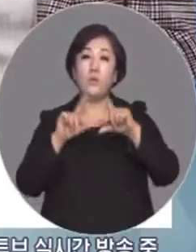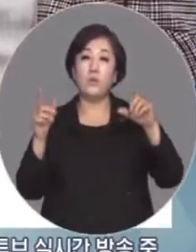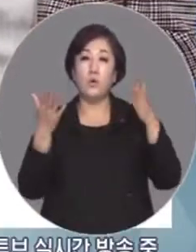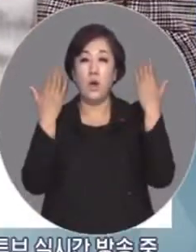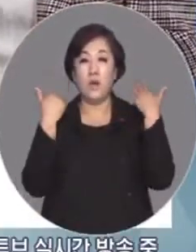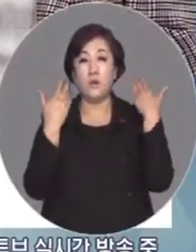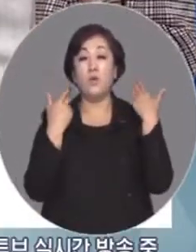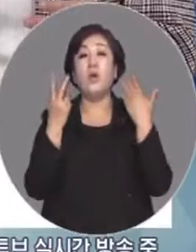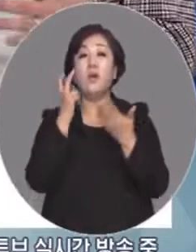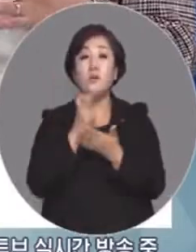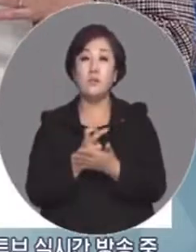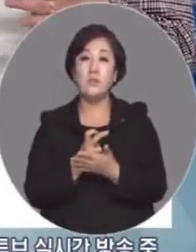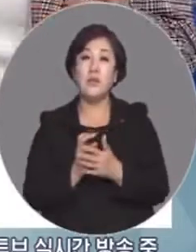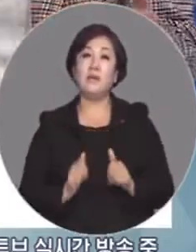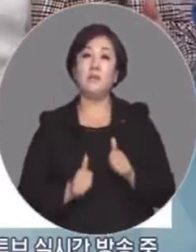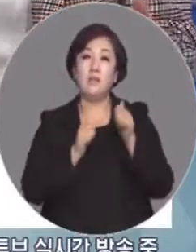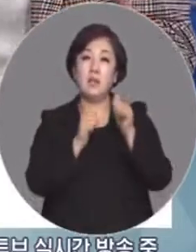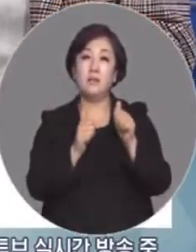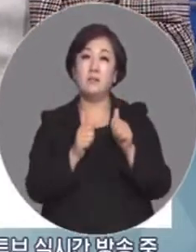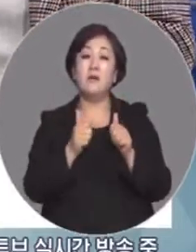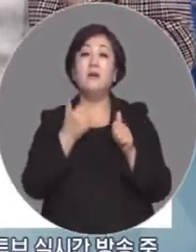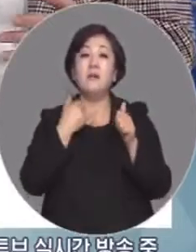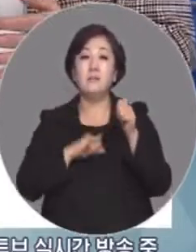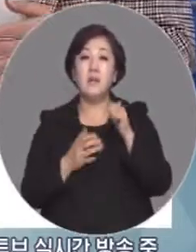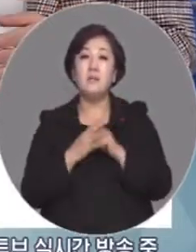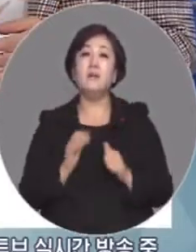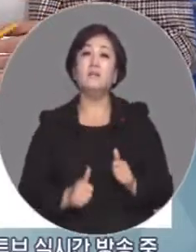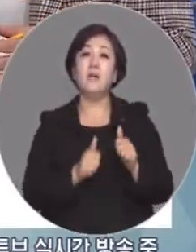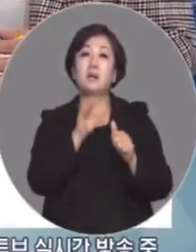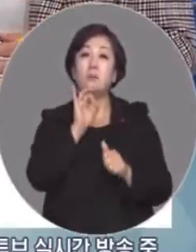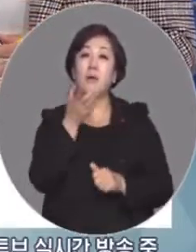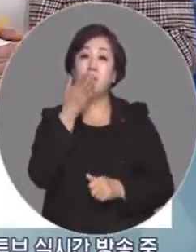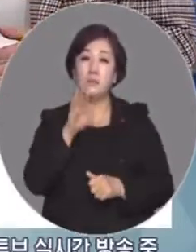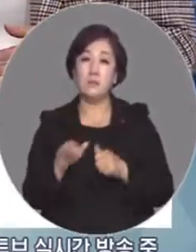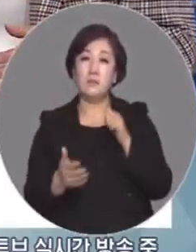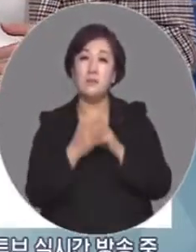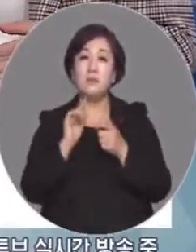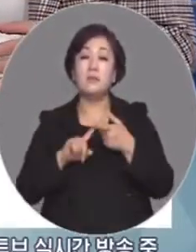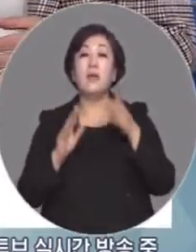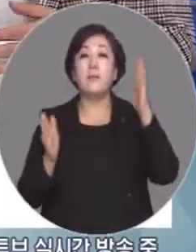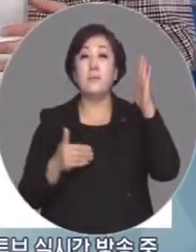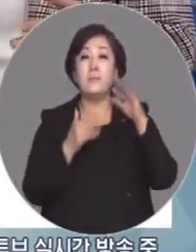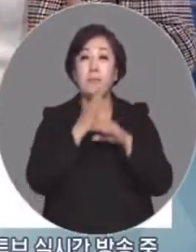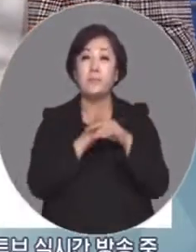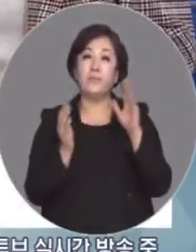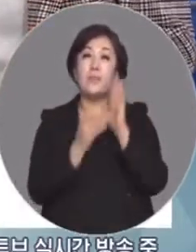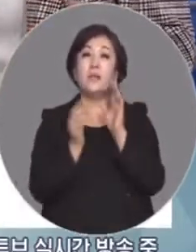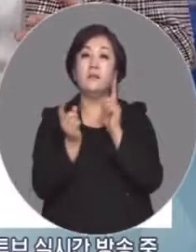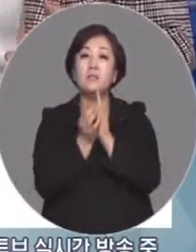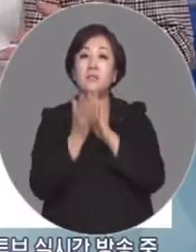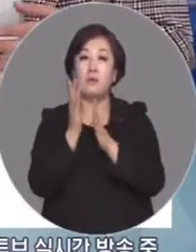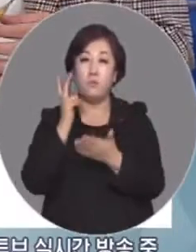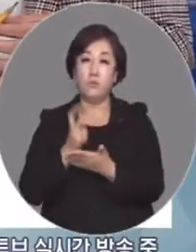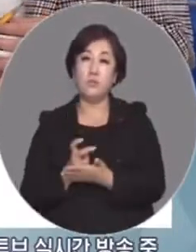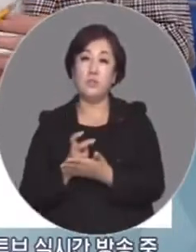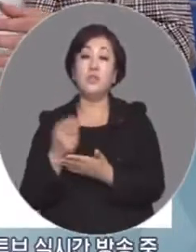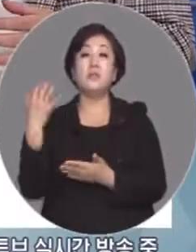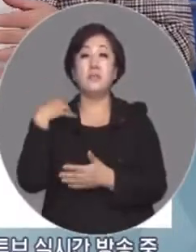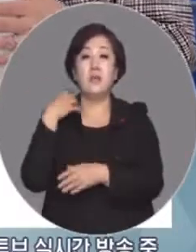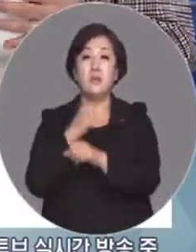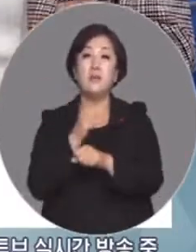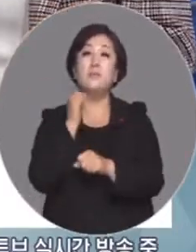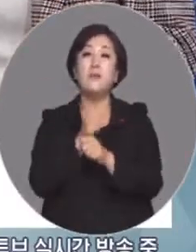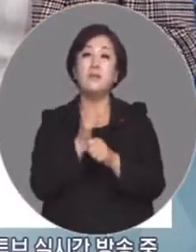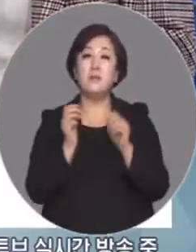학교의 규칙을 그냥 아이들은 따르기만 하는데 이 학교 같은 경우에는 학생들이 직접 학교의 규칙을 정합니다.